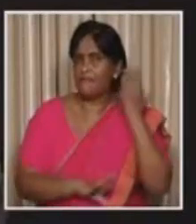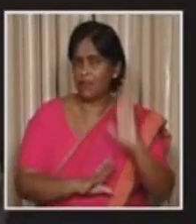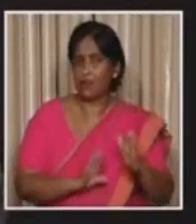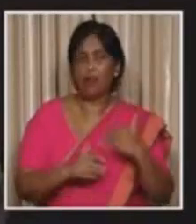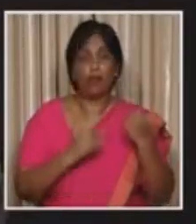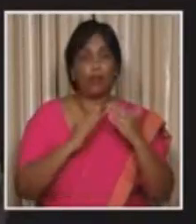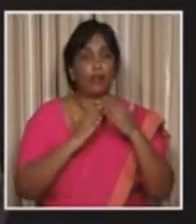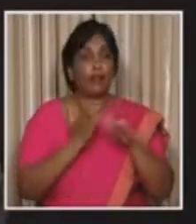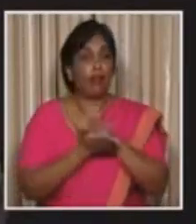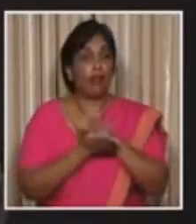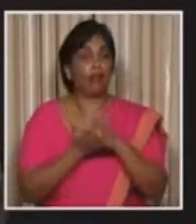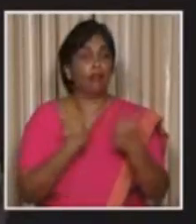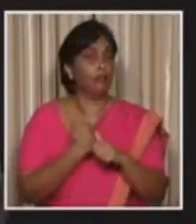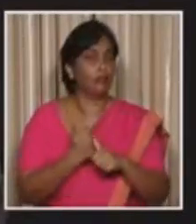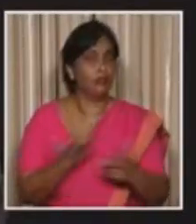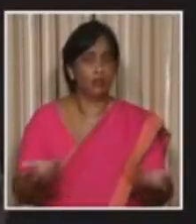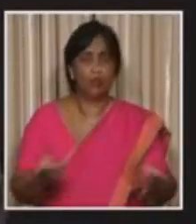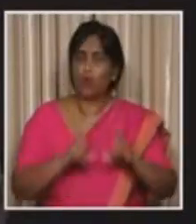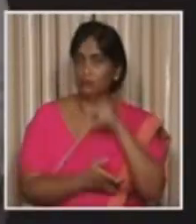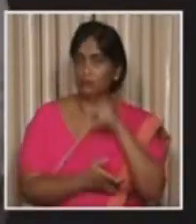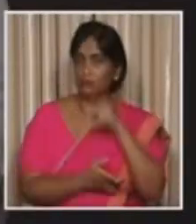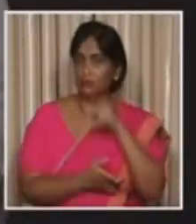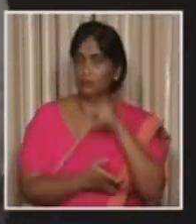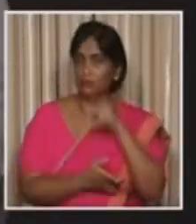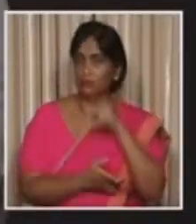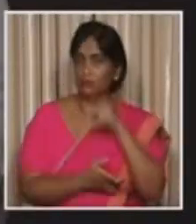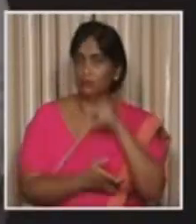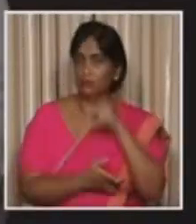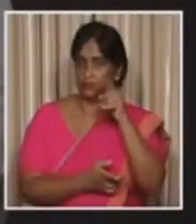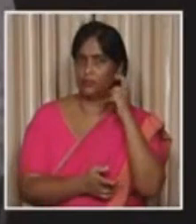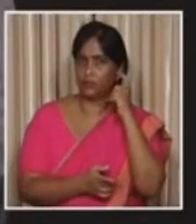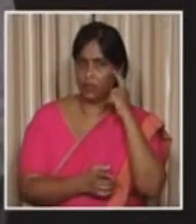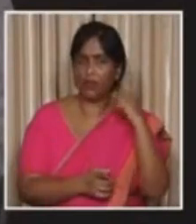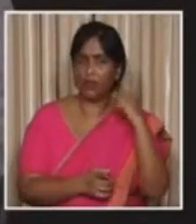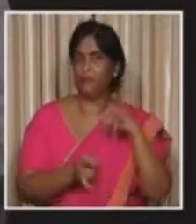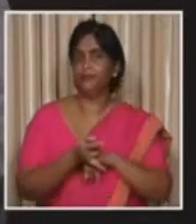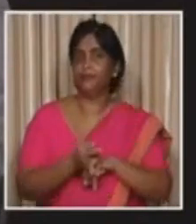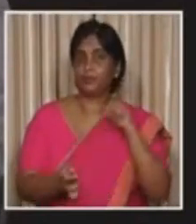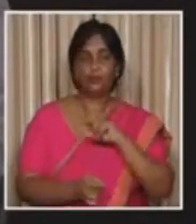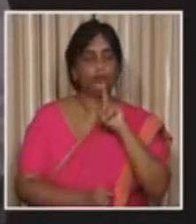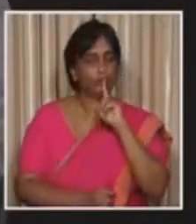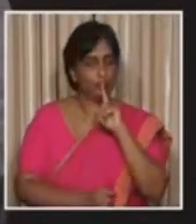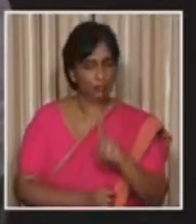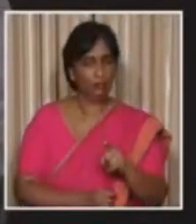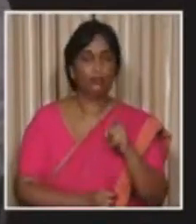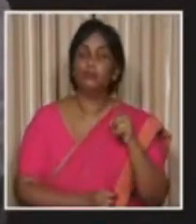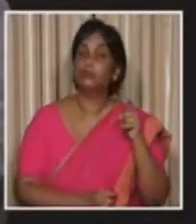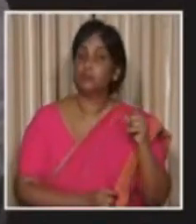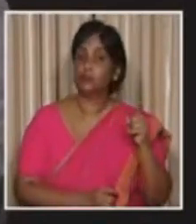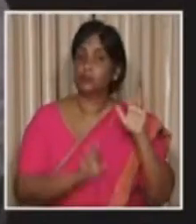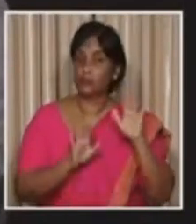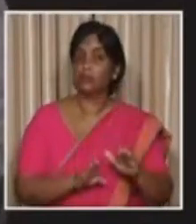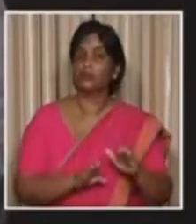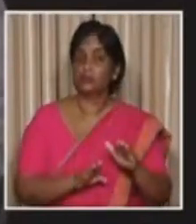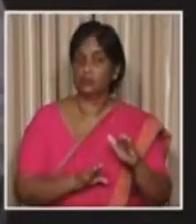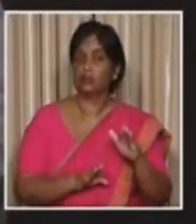ඕන නවීකරණය කරන්න. ඉතින් මේ වගේ දේවල් නවත්තන්න කියලා ඔබ දන්නවා ආරක්ෂක ලේකම්ම කිව්වා එයා ඉන්නවා